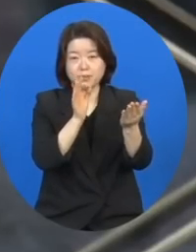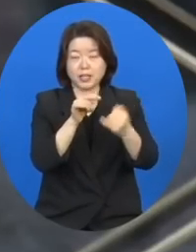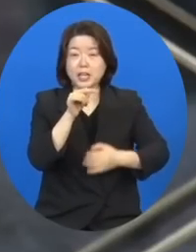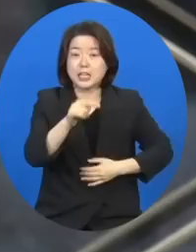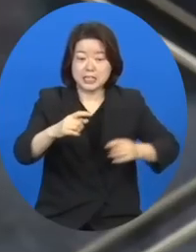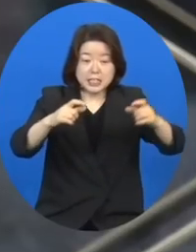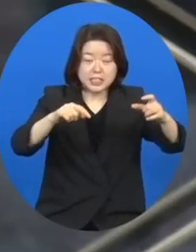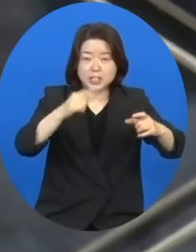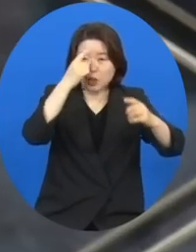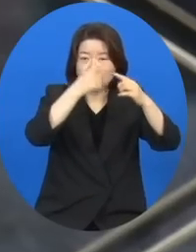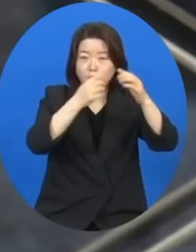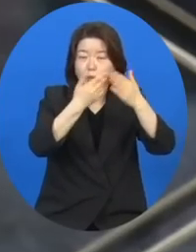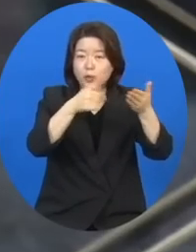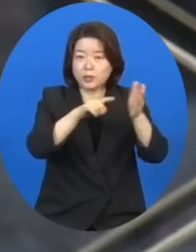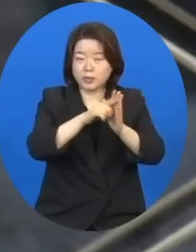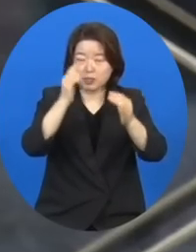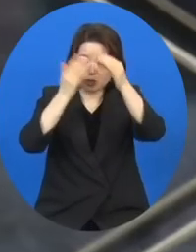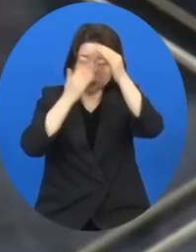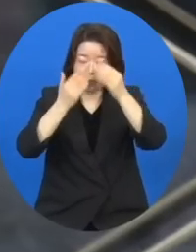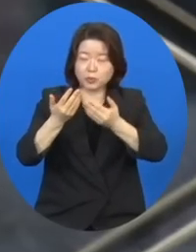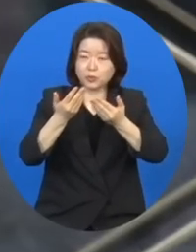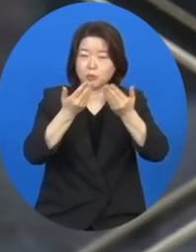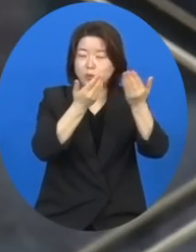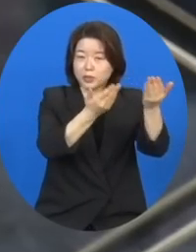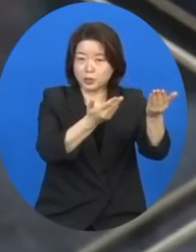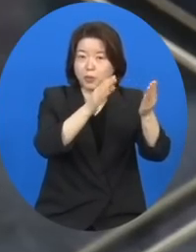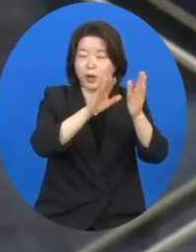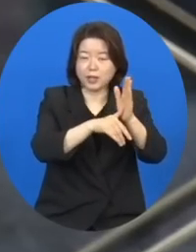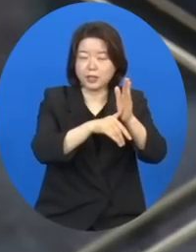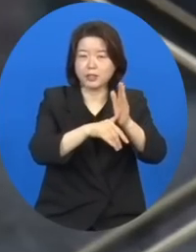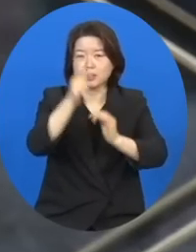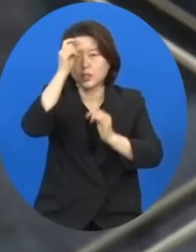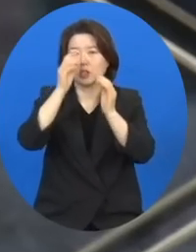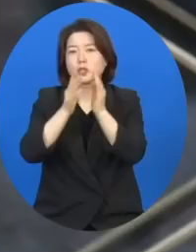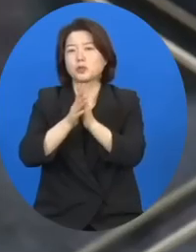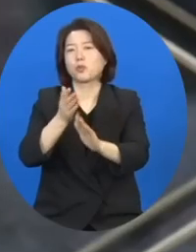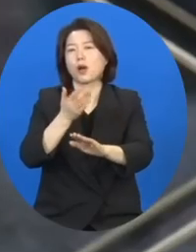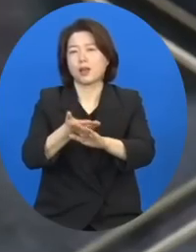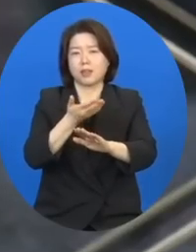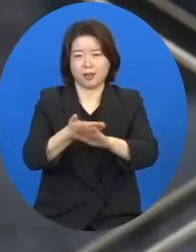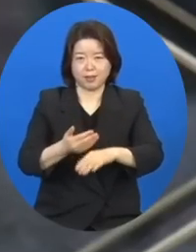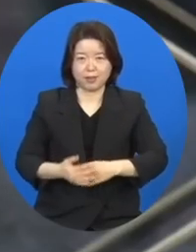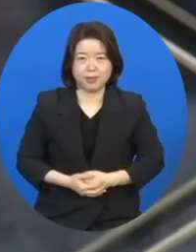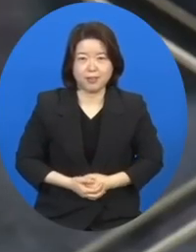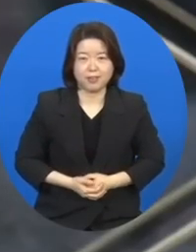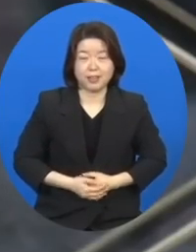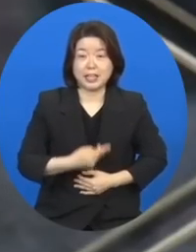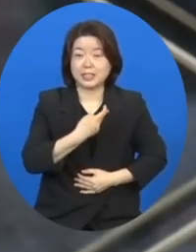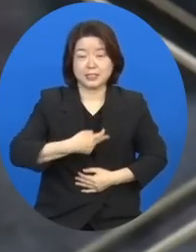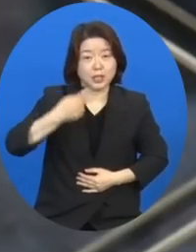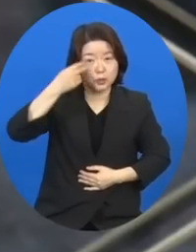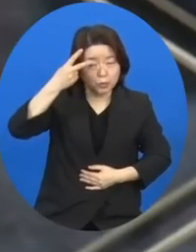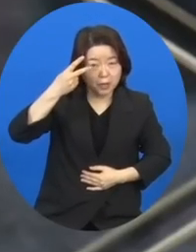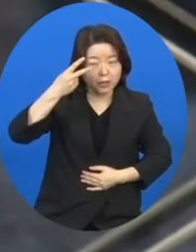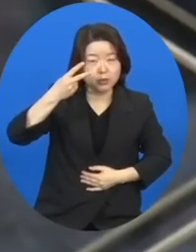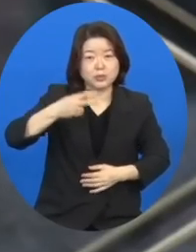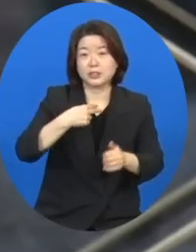교회 성도들을 위해서 기도할 때 사도 바울은 그렇게 기도하지 않았다는 겁니다. 사도 바울이 기도한